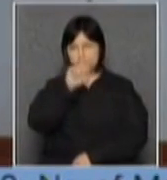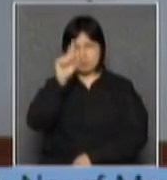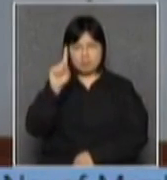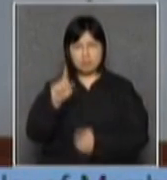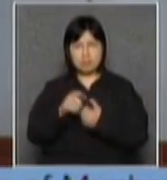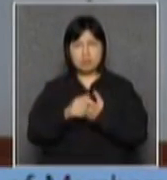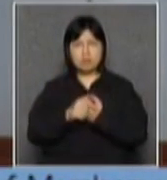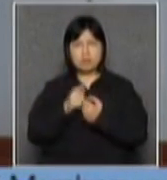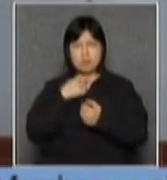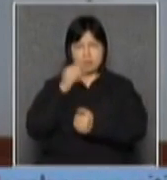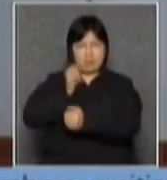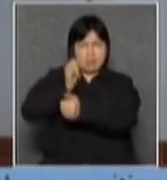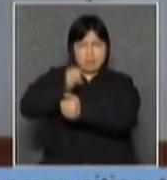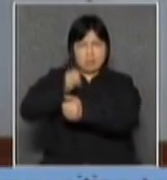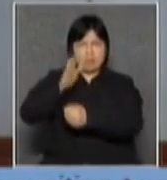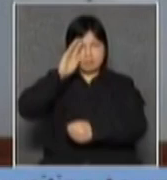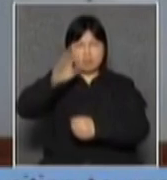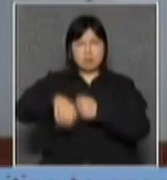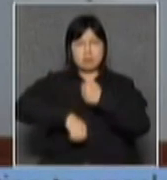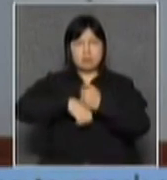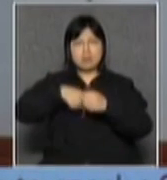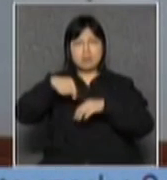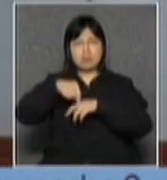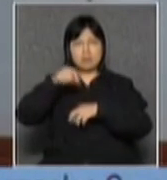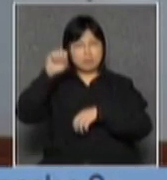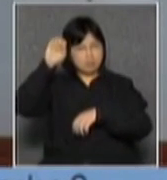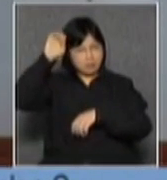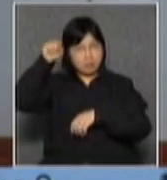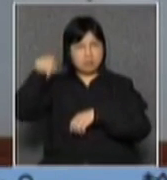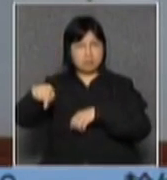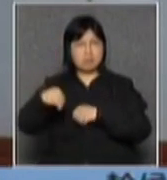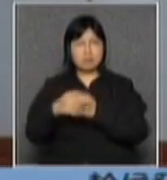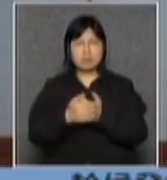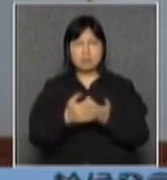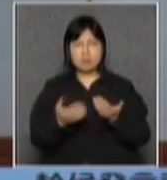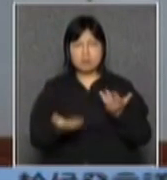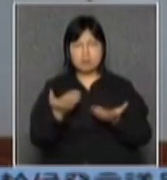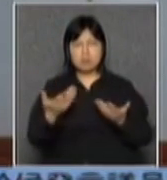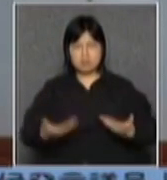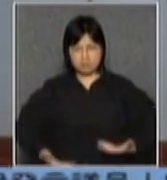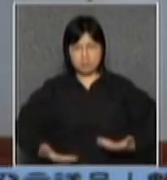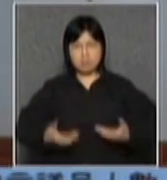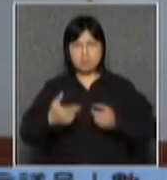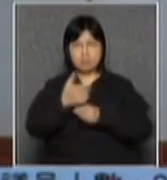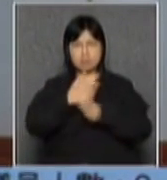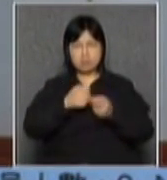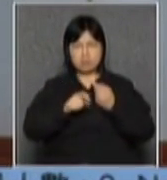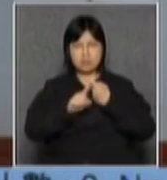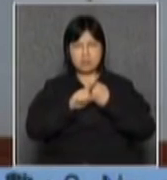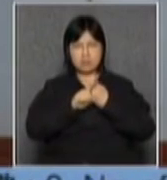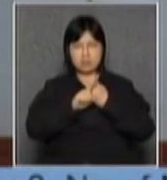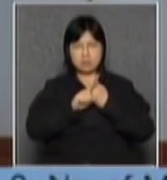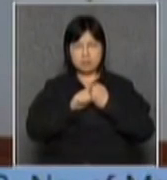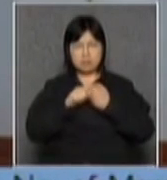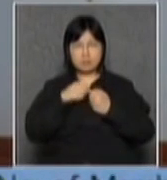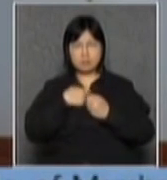大力鞭撻嘅未來基金呢個概念，或者係今日財政懸崖嘅概念，到